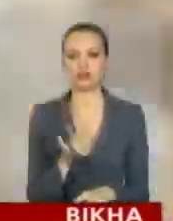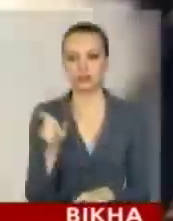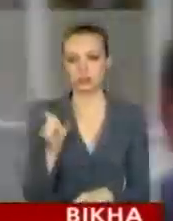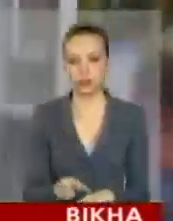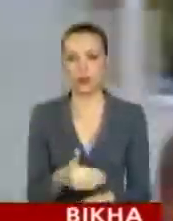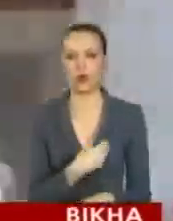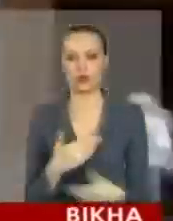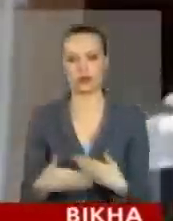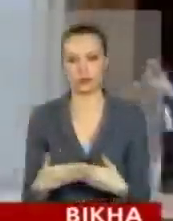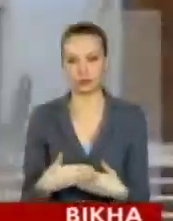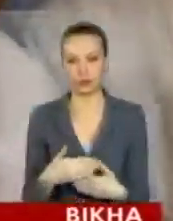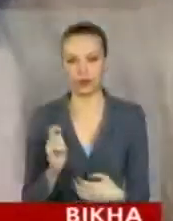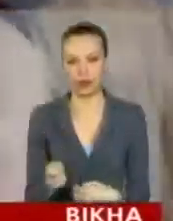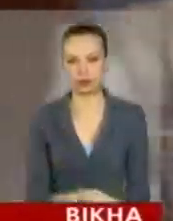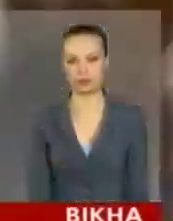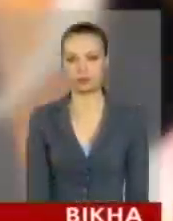хотіли покарати.